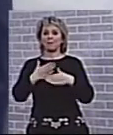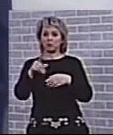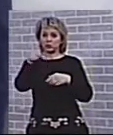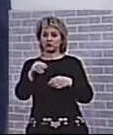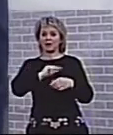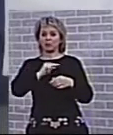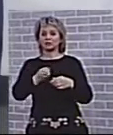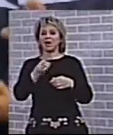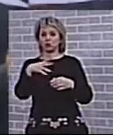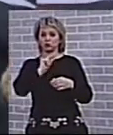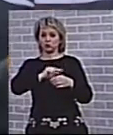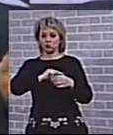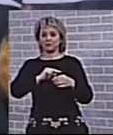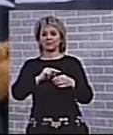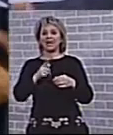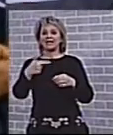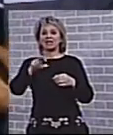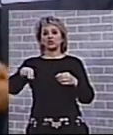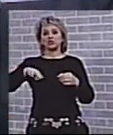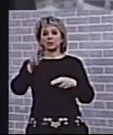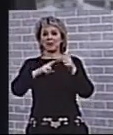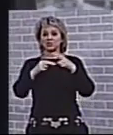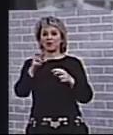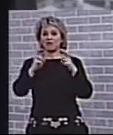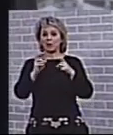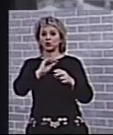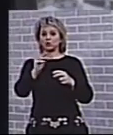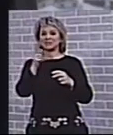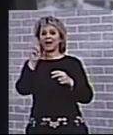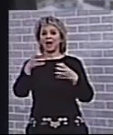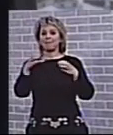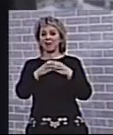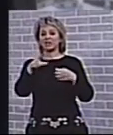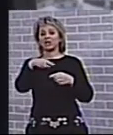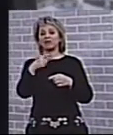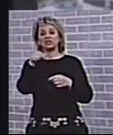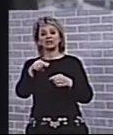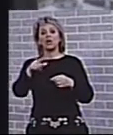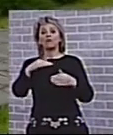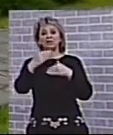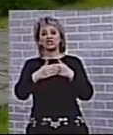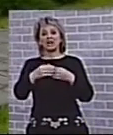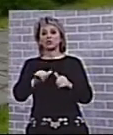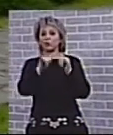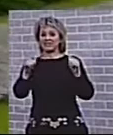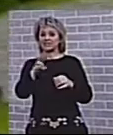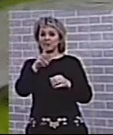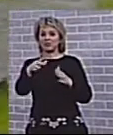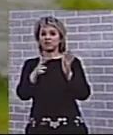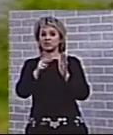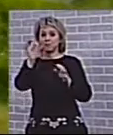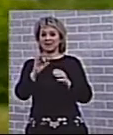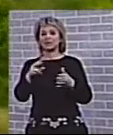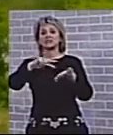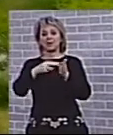работников за хороший труд. Гендиректор, построивший фабрику Южной угольной компании, заверил, ближайшая индексация зарплаты на